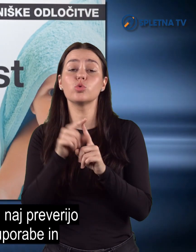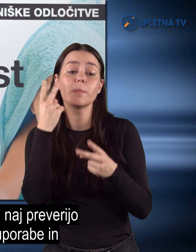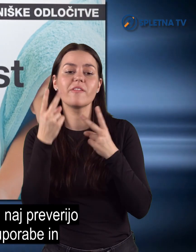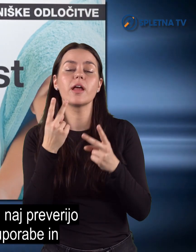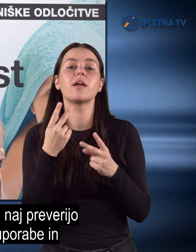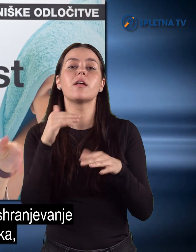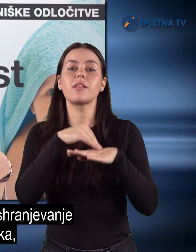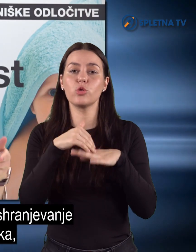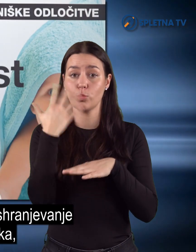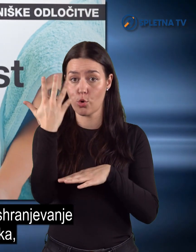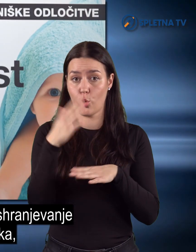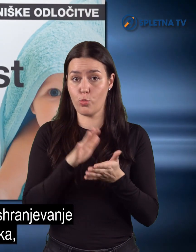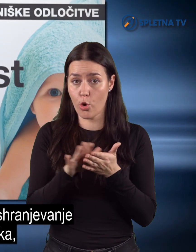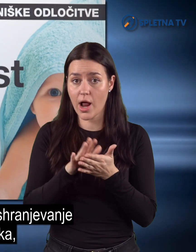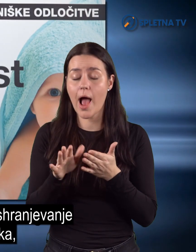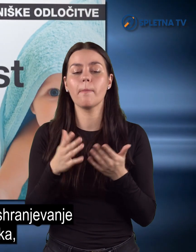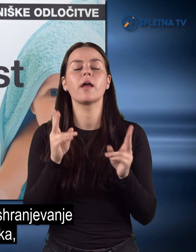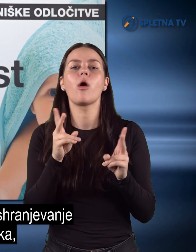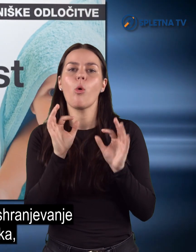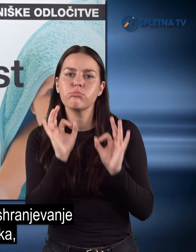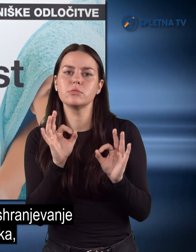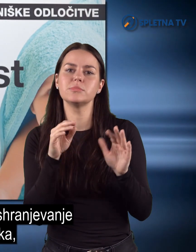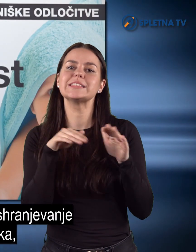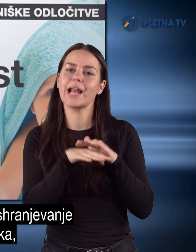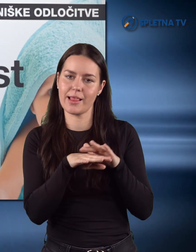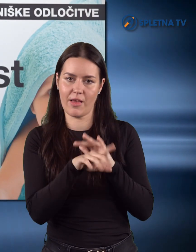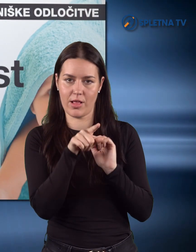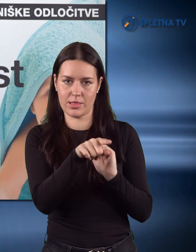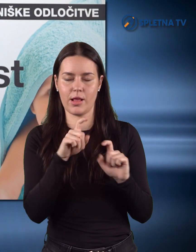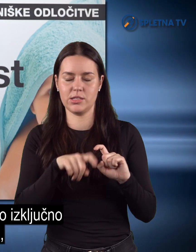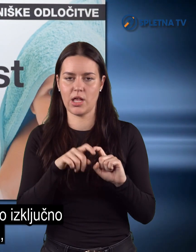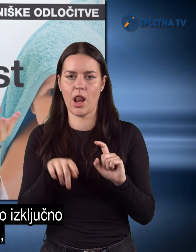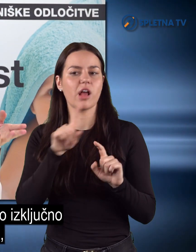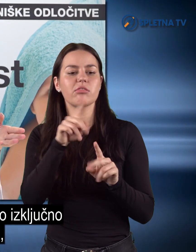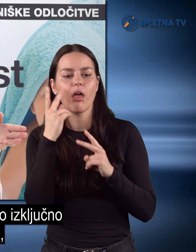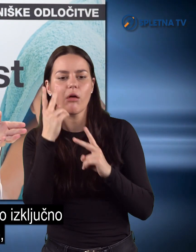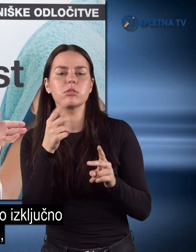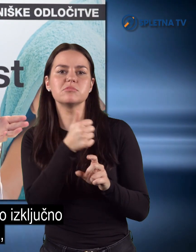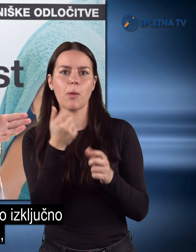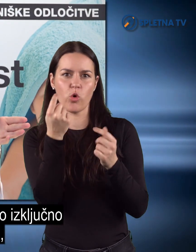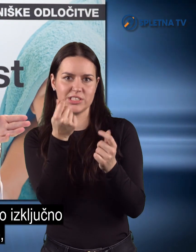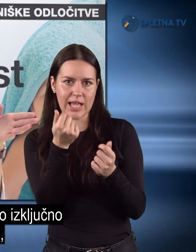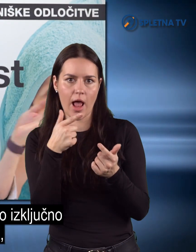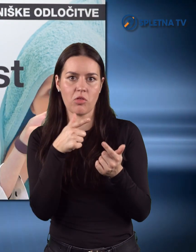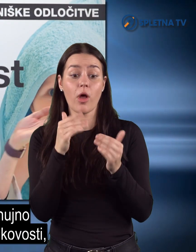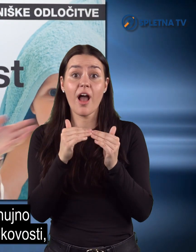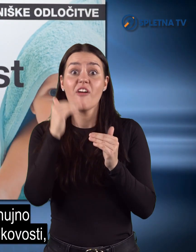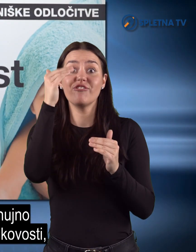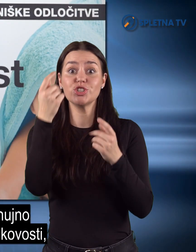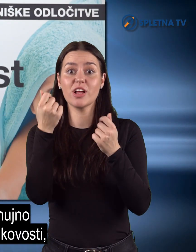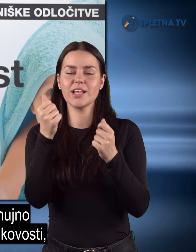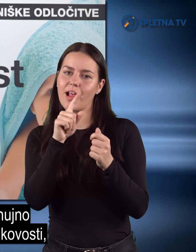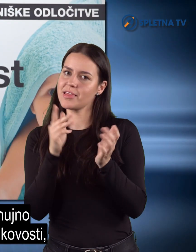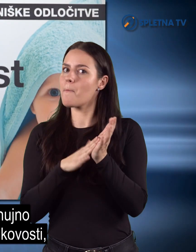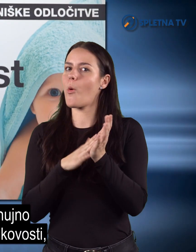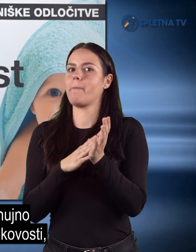roka uporabe in kako je pravilno shranjevanje tega izdelka. Naj se ne zanašajo izključno na ceno, ker pač višja